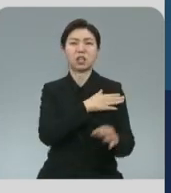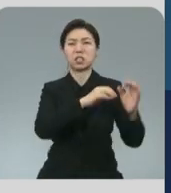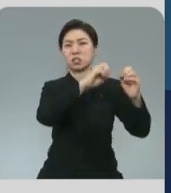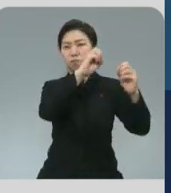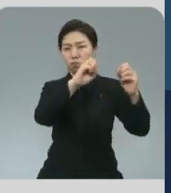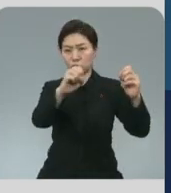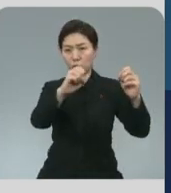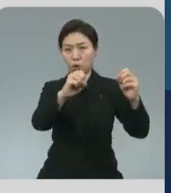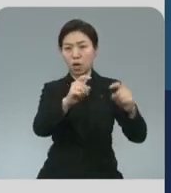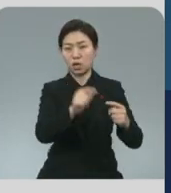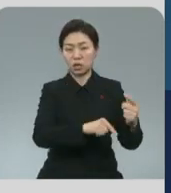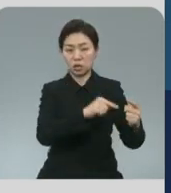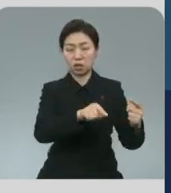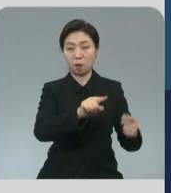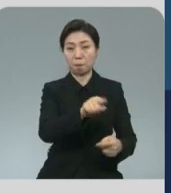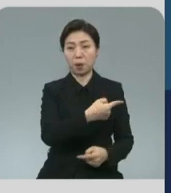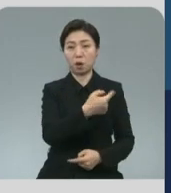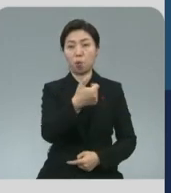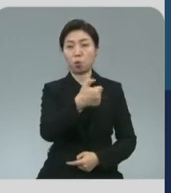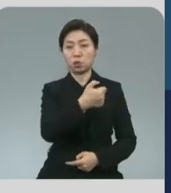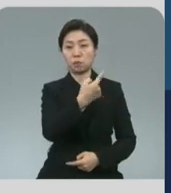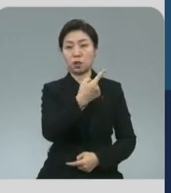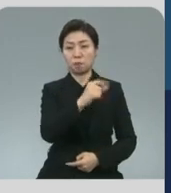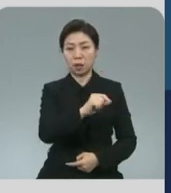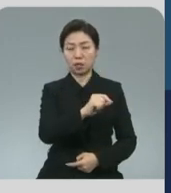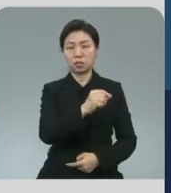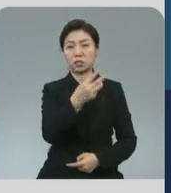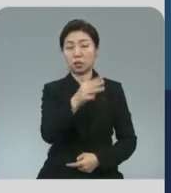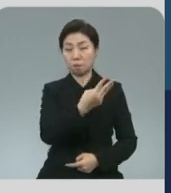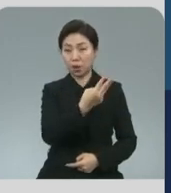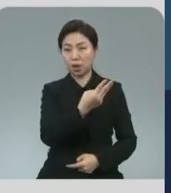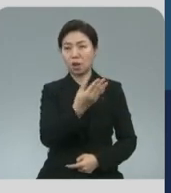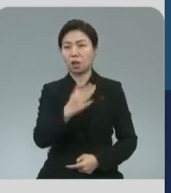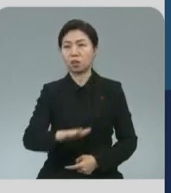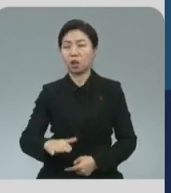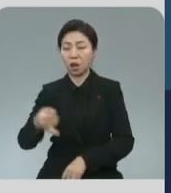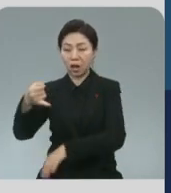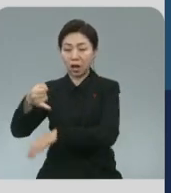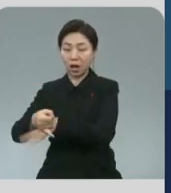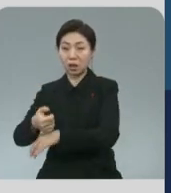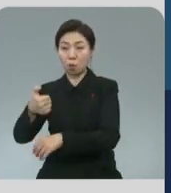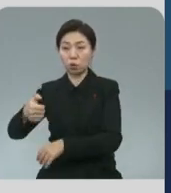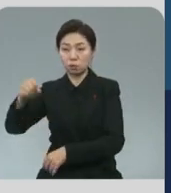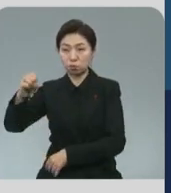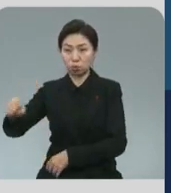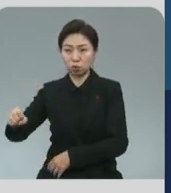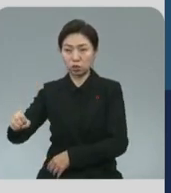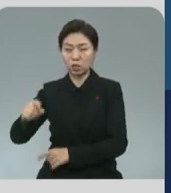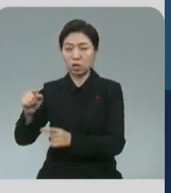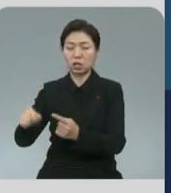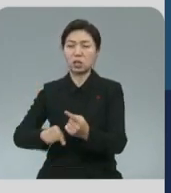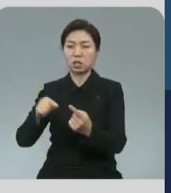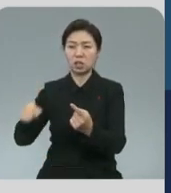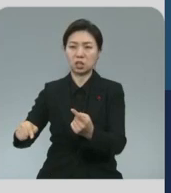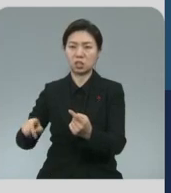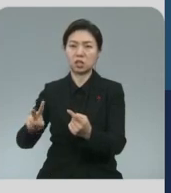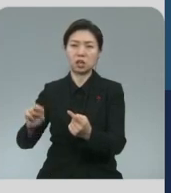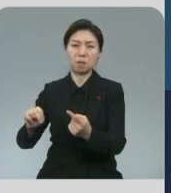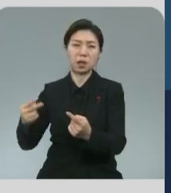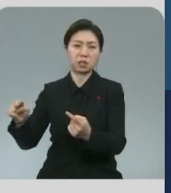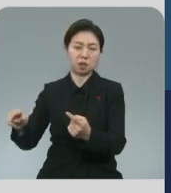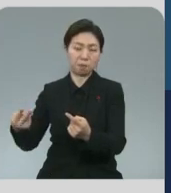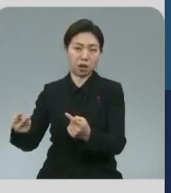человека. Доходы на душу населения в группе самых богатых более чем в 14 раз превышали доходы в группе самых бедных.